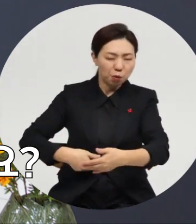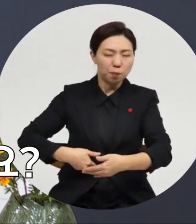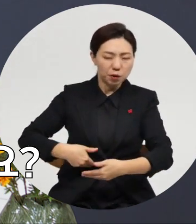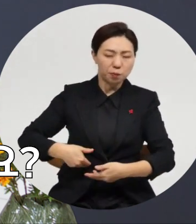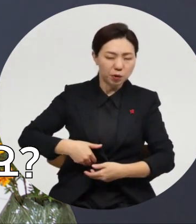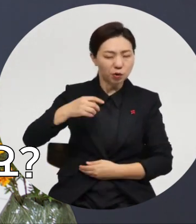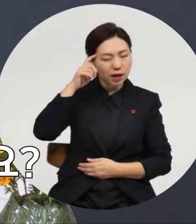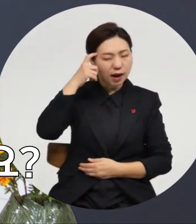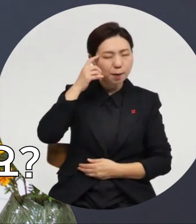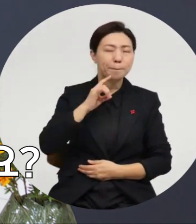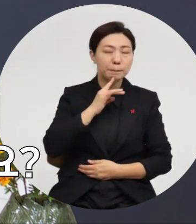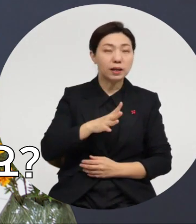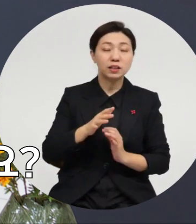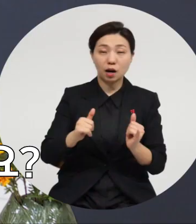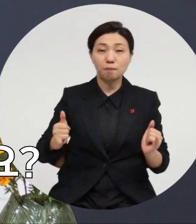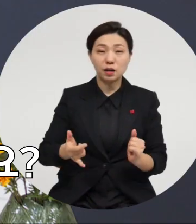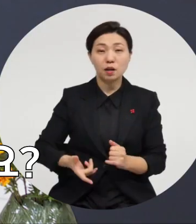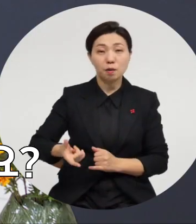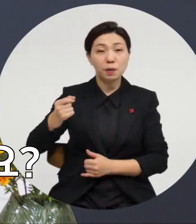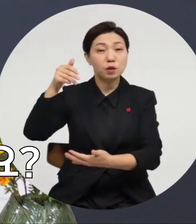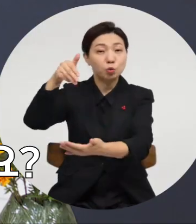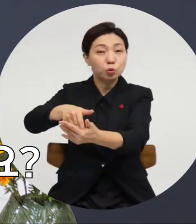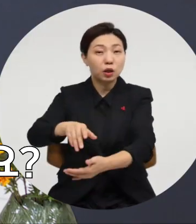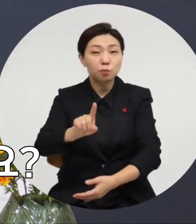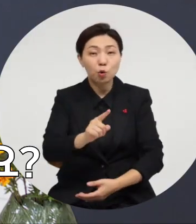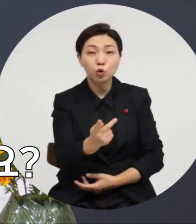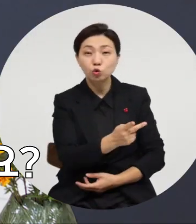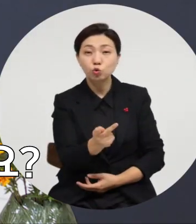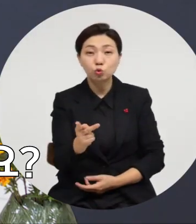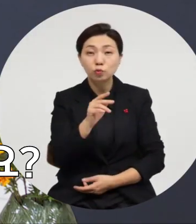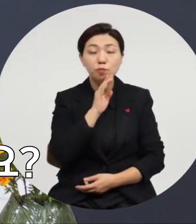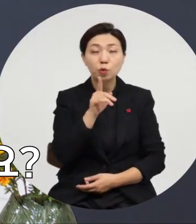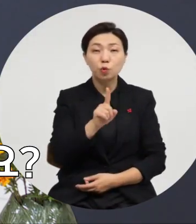가야지. 빨리 가야지. 이 사람이 빨리 가겠어.